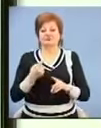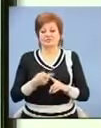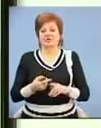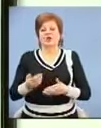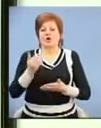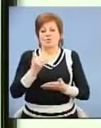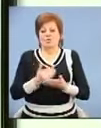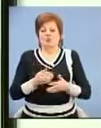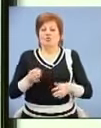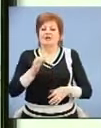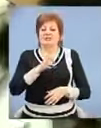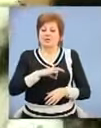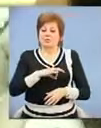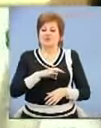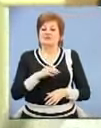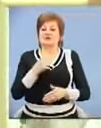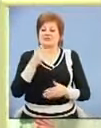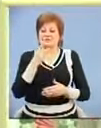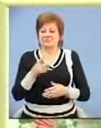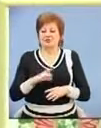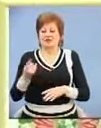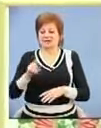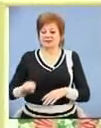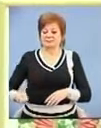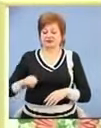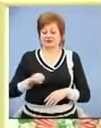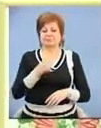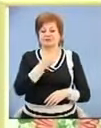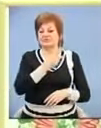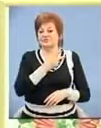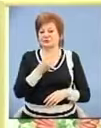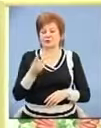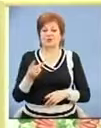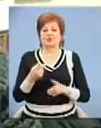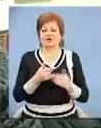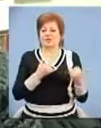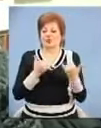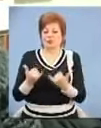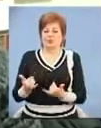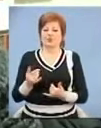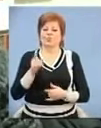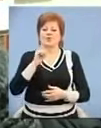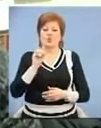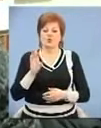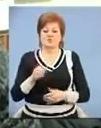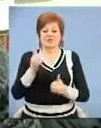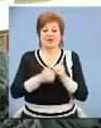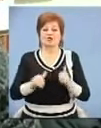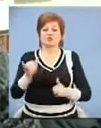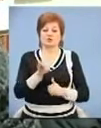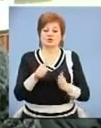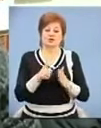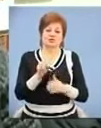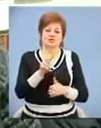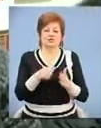останній аргумент на користь відвідин – хапайте дитину за руку і мерщій виховувати добрий естетичний смак. До речі, щосуботу з 12